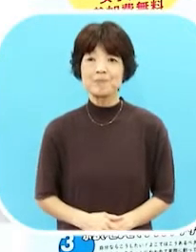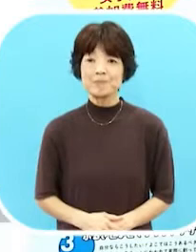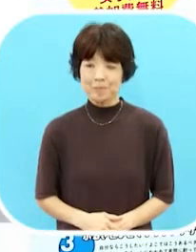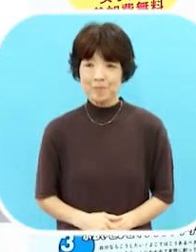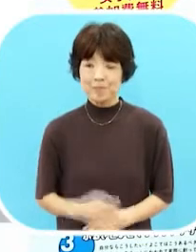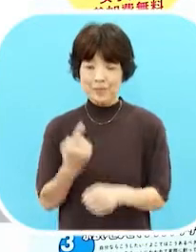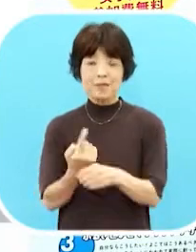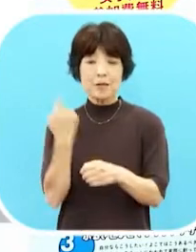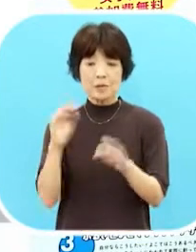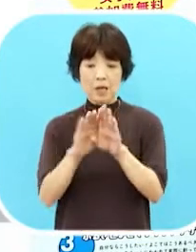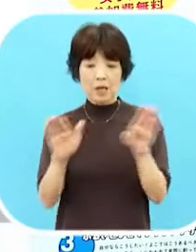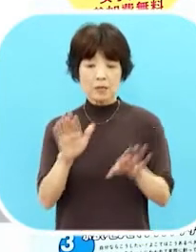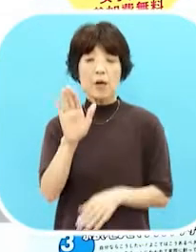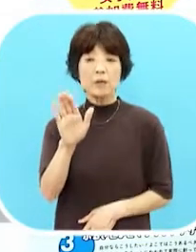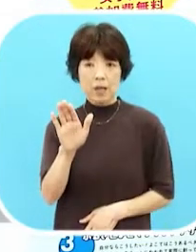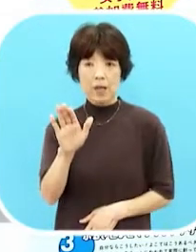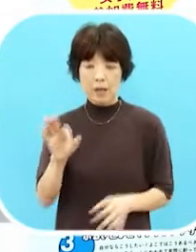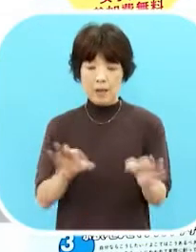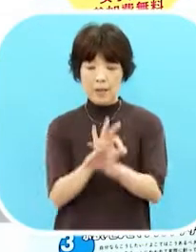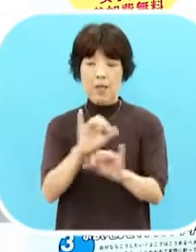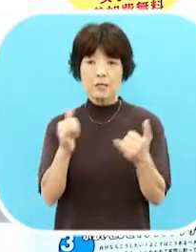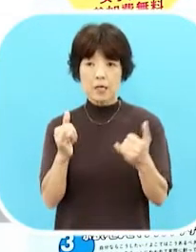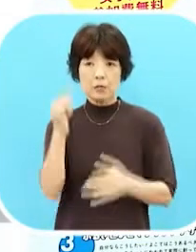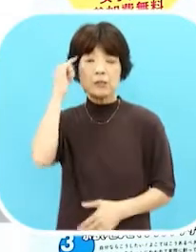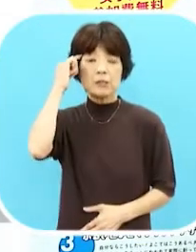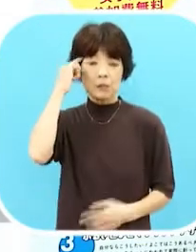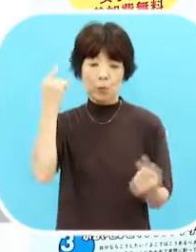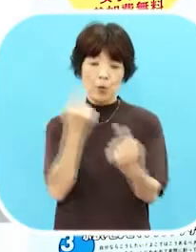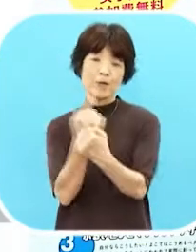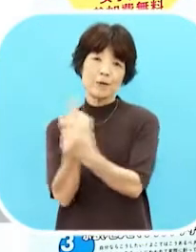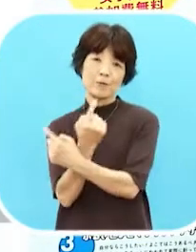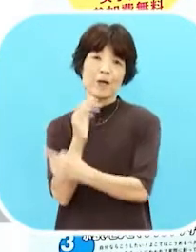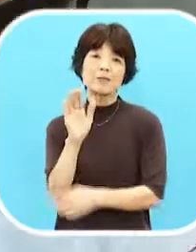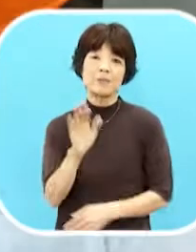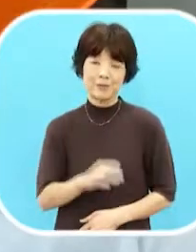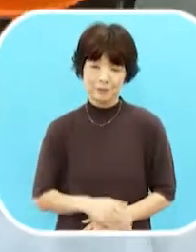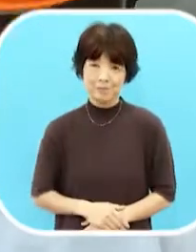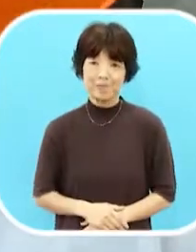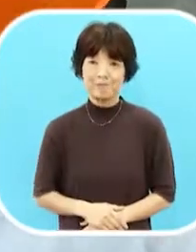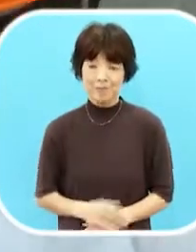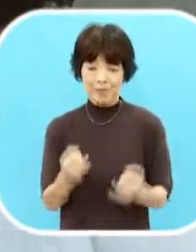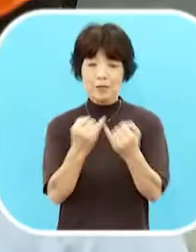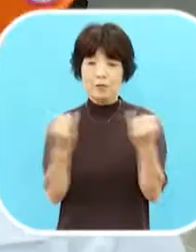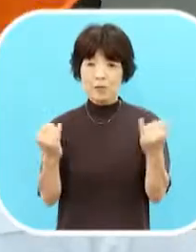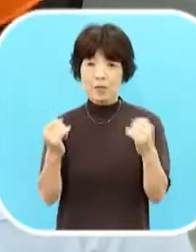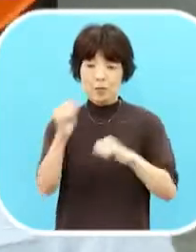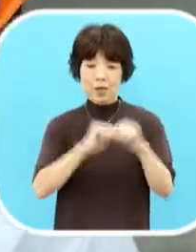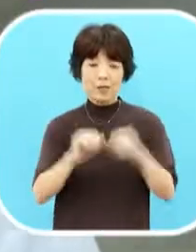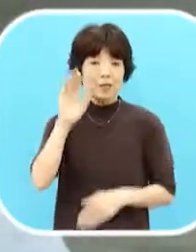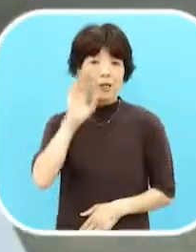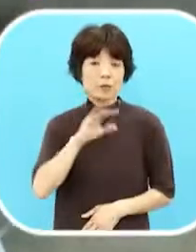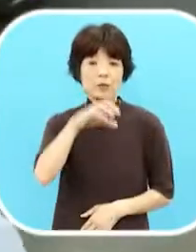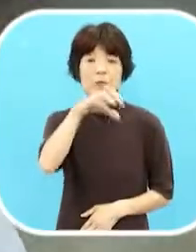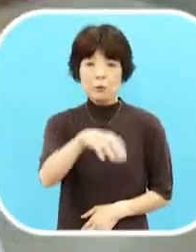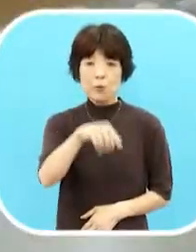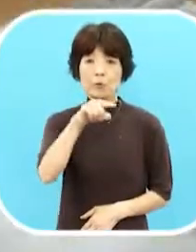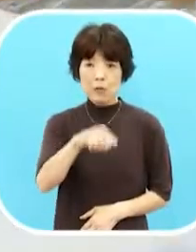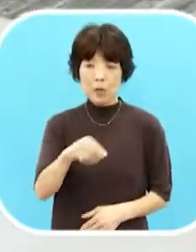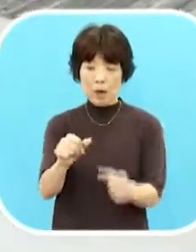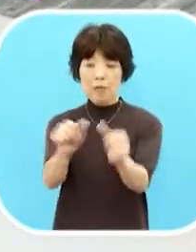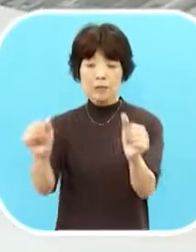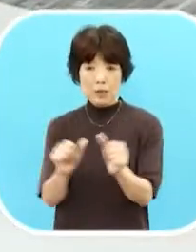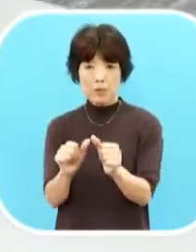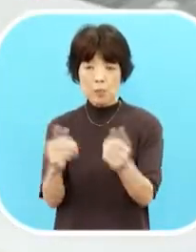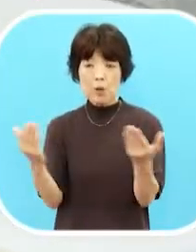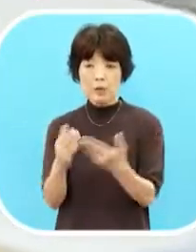昨年開催しまして、経営者の意識が改革しております。女性の働きやすい職場はイコール男性